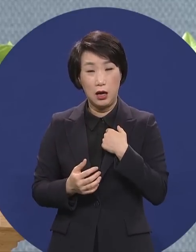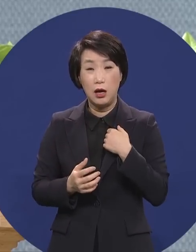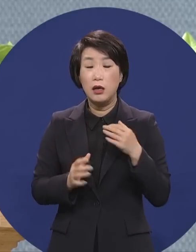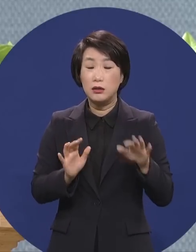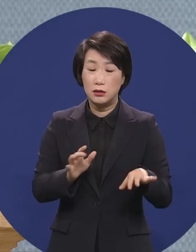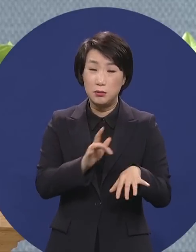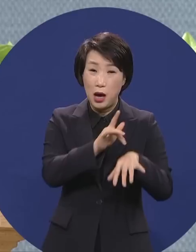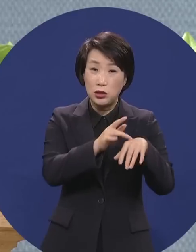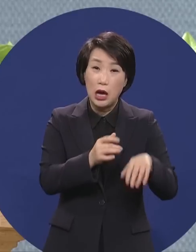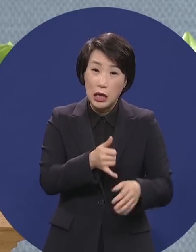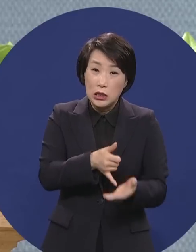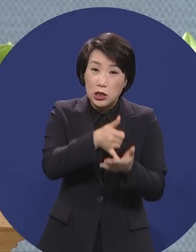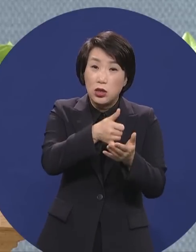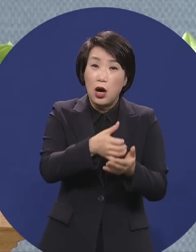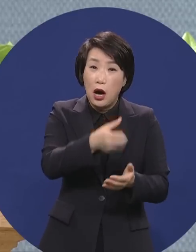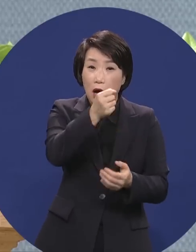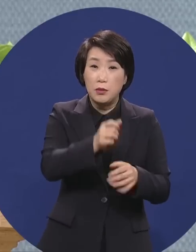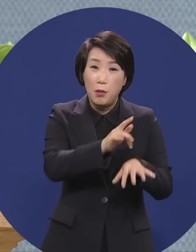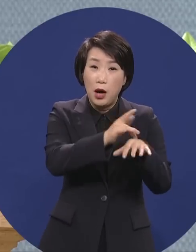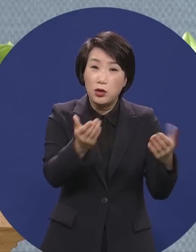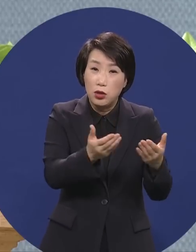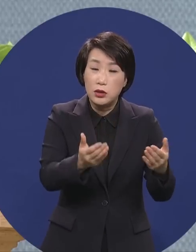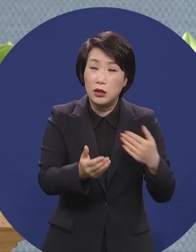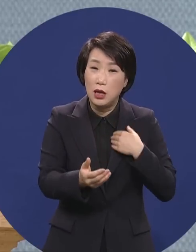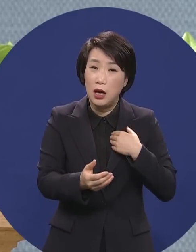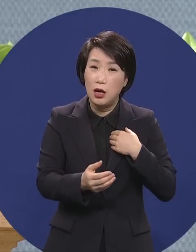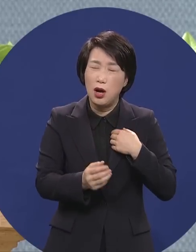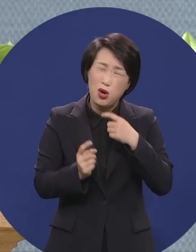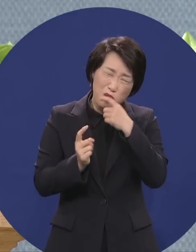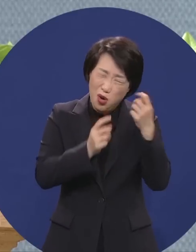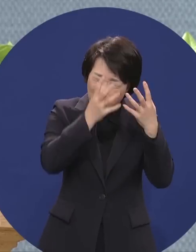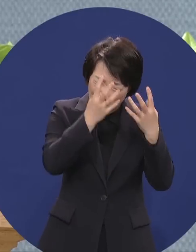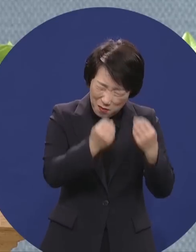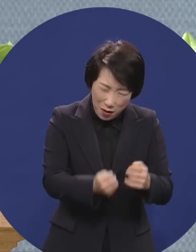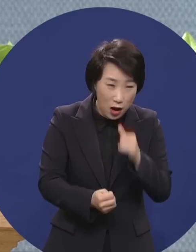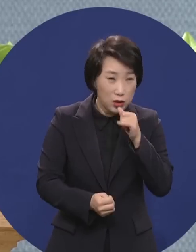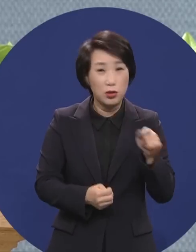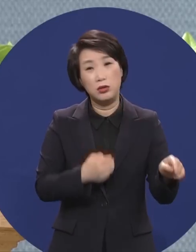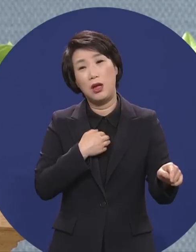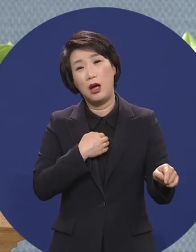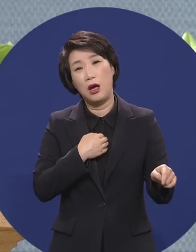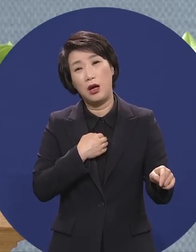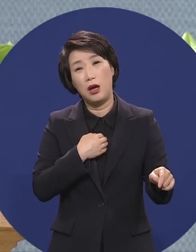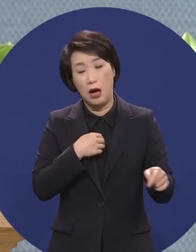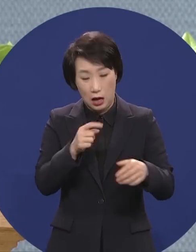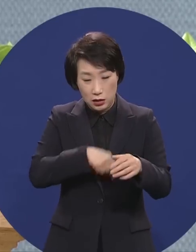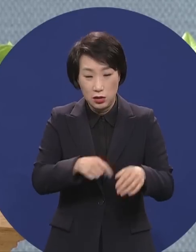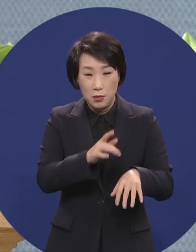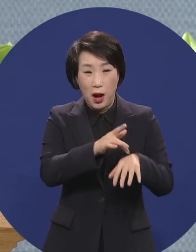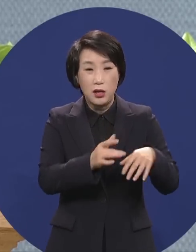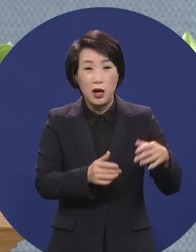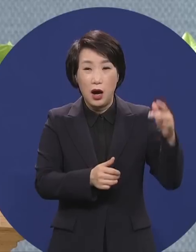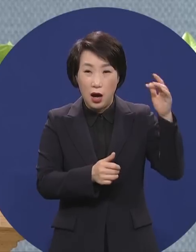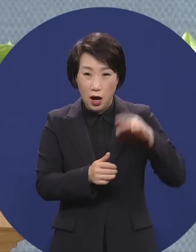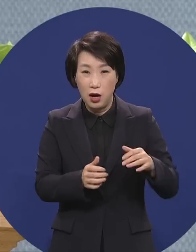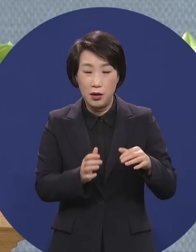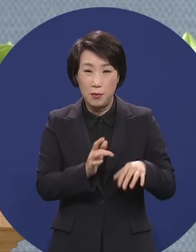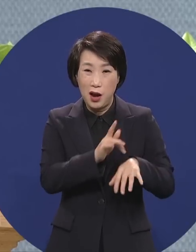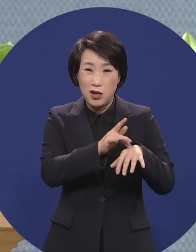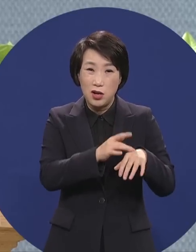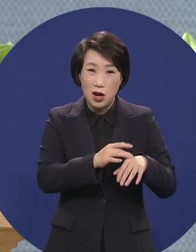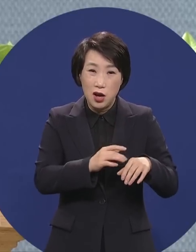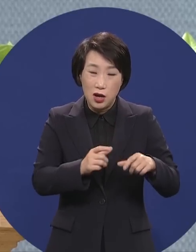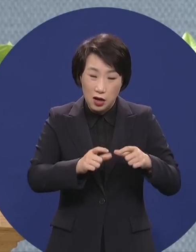자기 인격을 가진 마귀 역사로 얼마나 내 속에 들어와서 자기 구축을